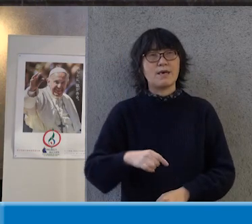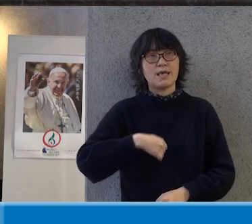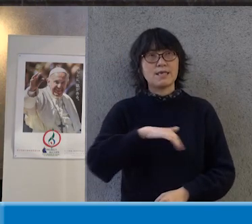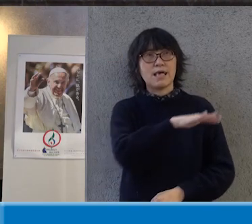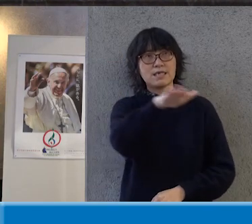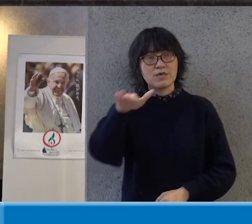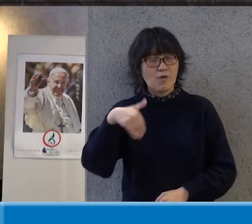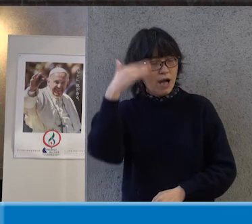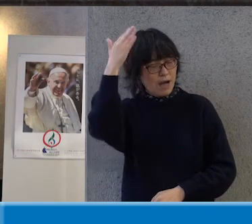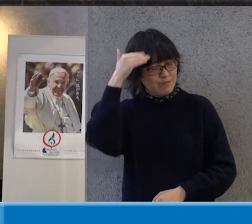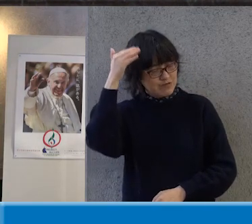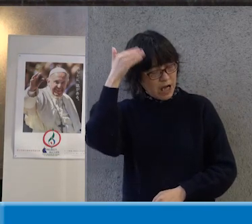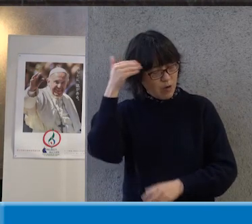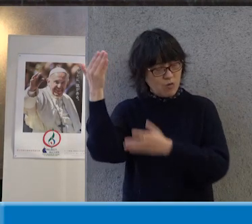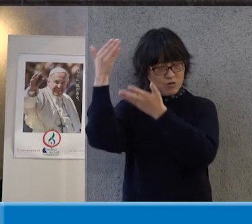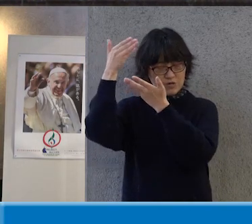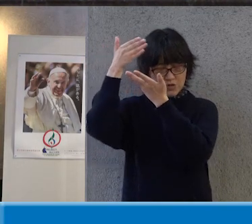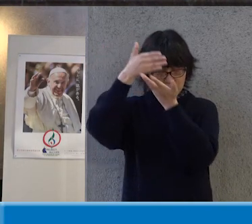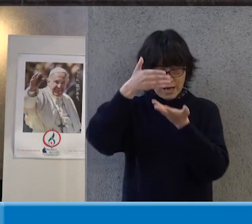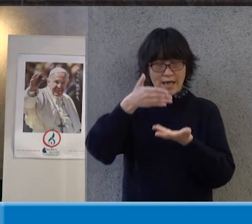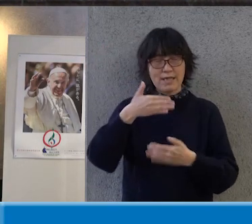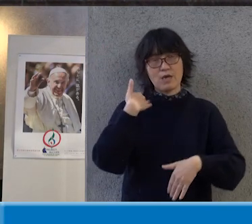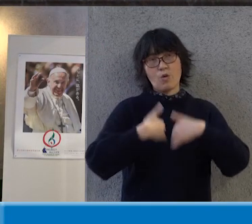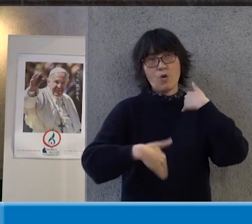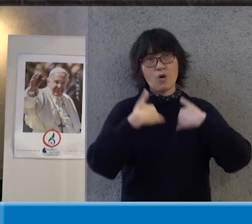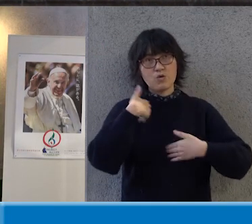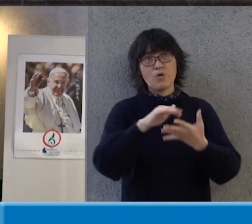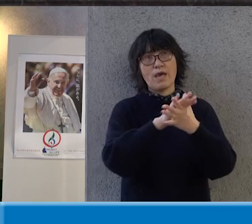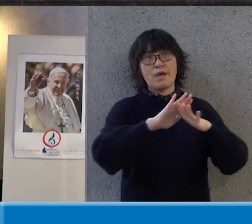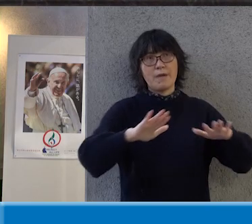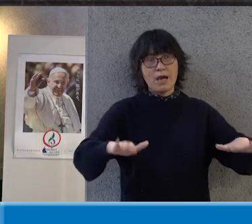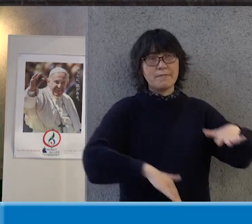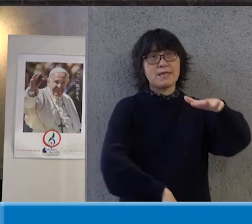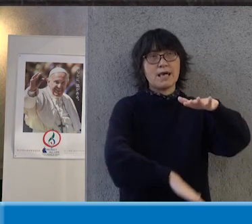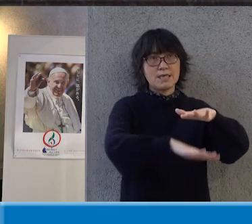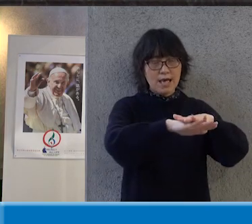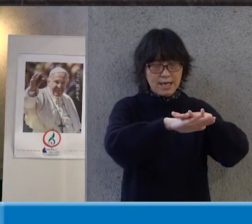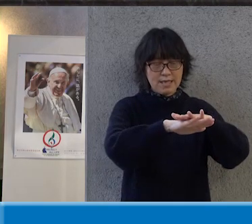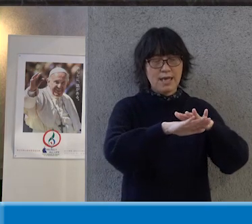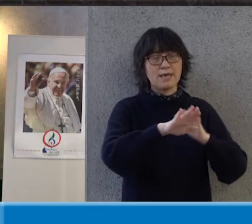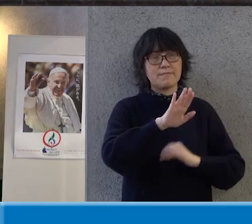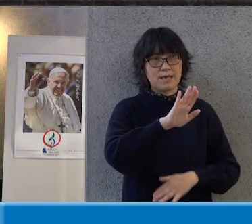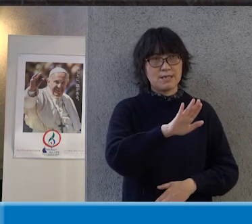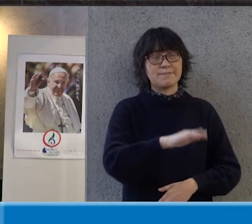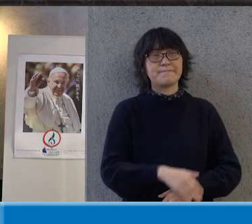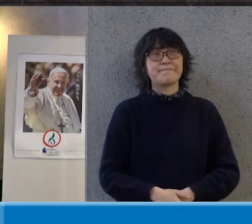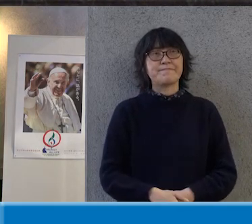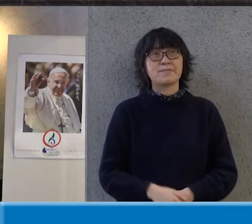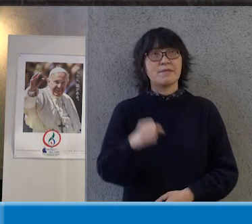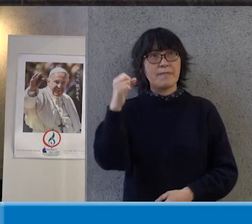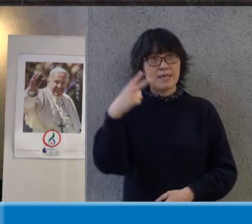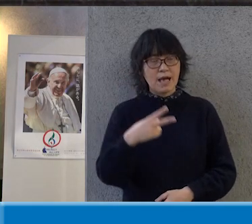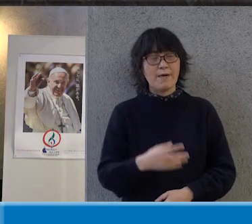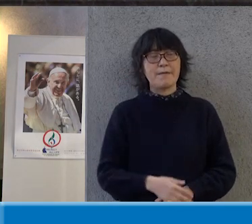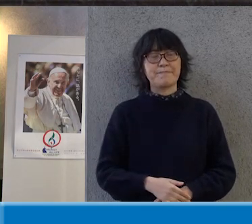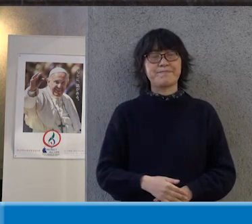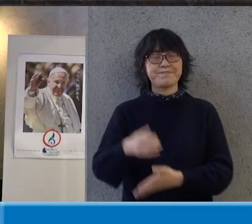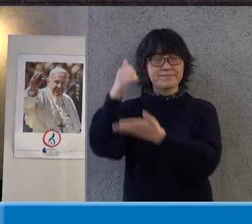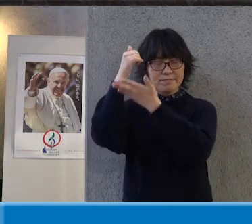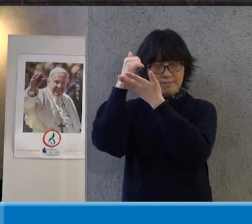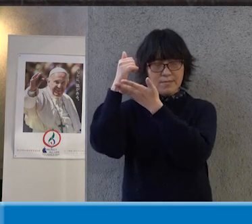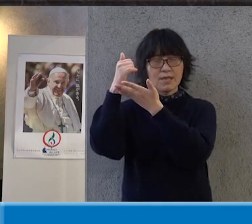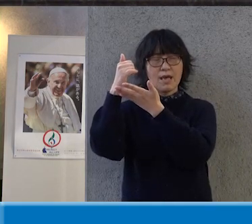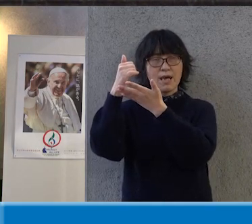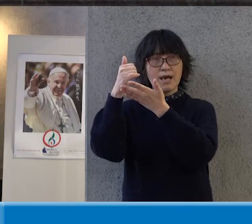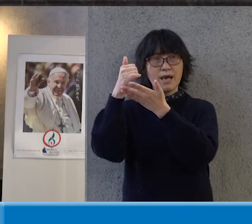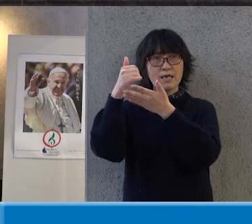は油を注がれて喜びと平和に満たされています。またあなたは